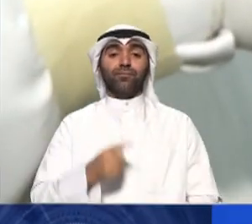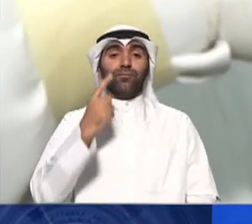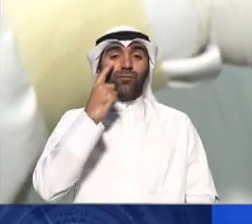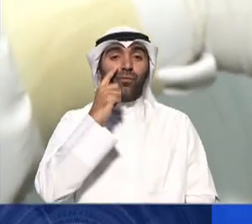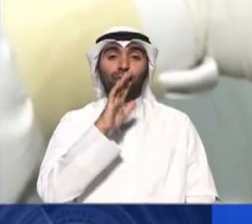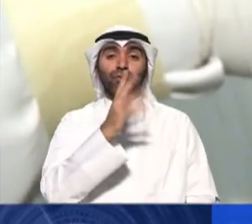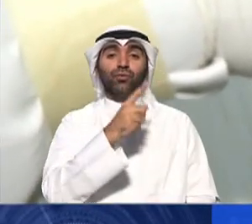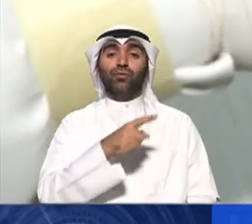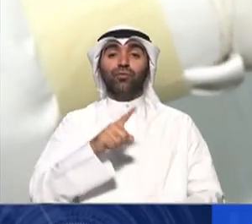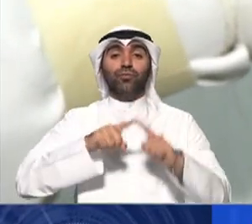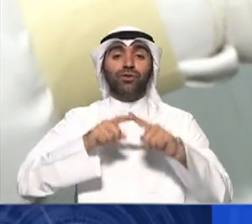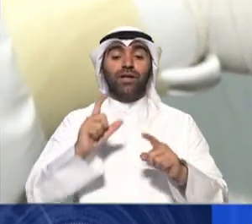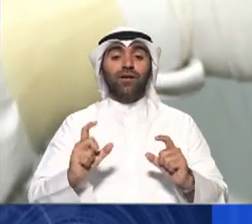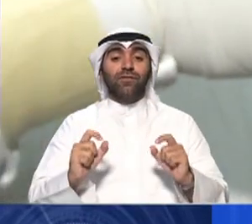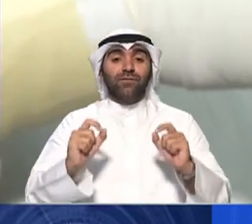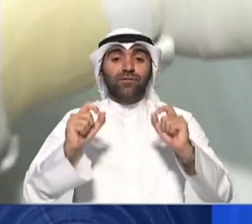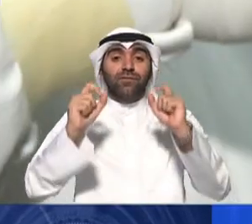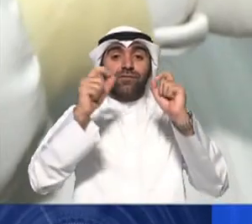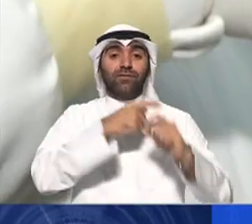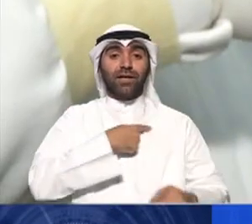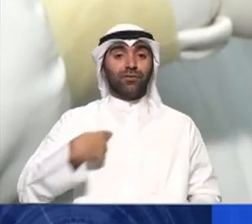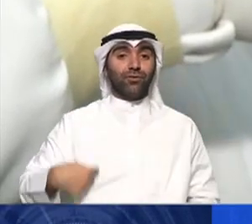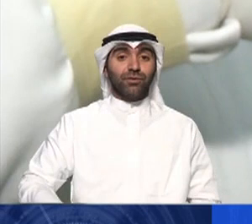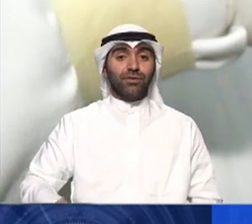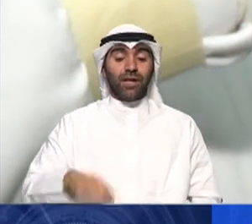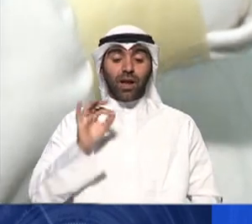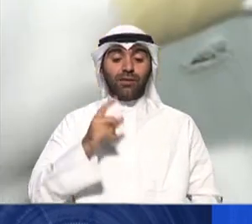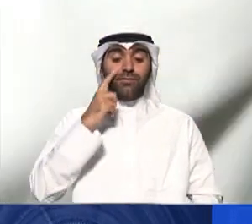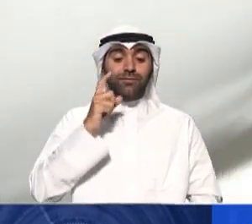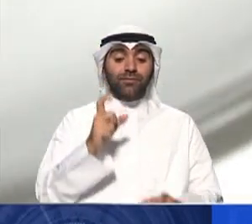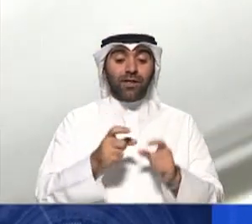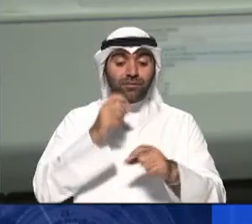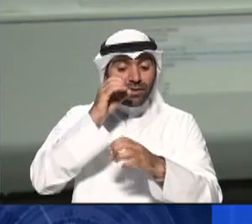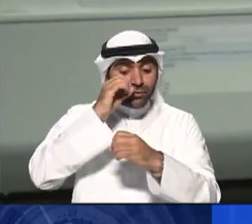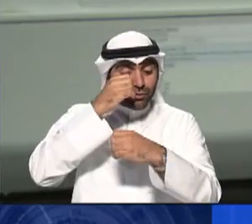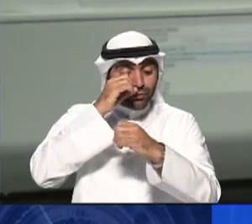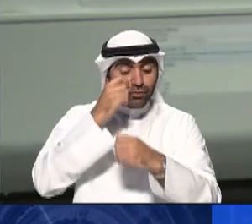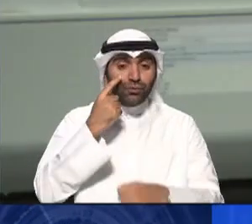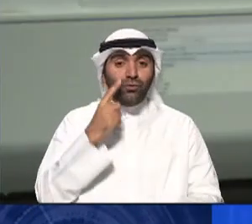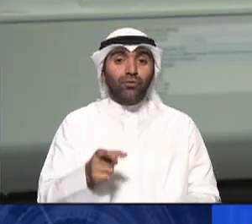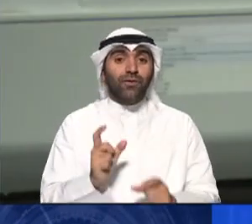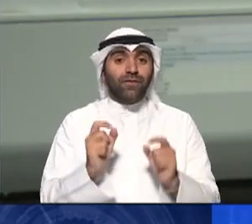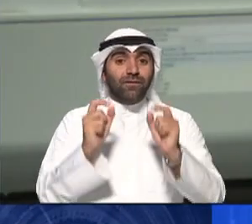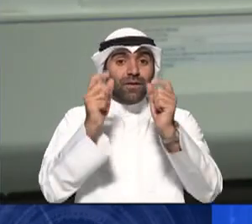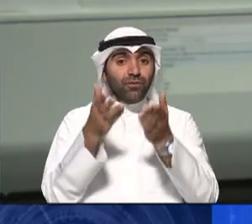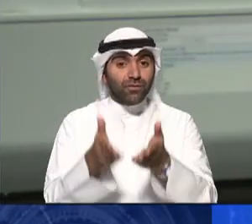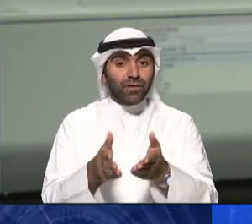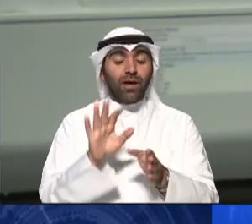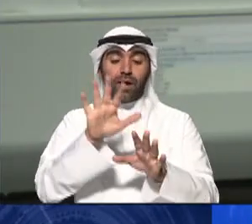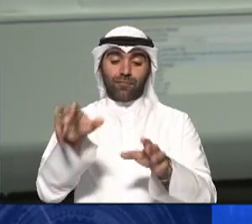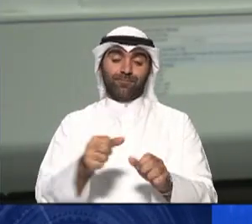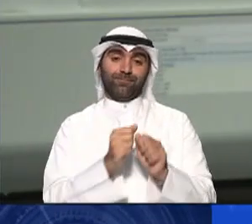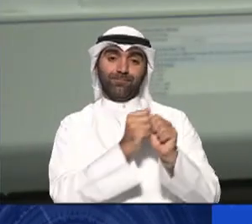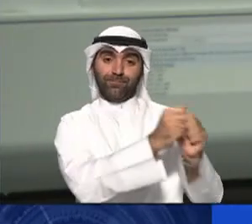الخاص بالفيروس. الدم لا يستخدم في فحوصات الفيروسات التنفسية. مسحات